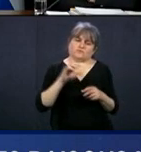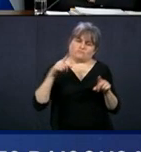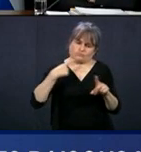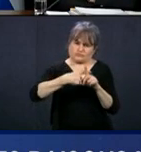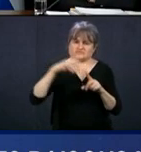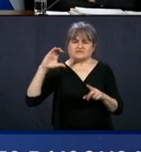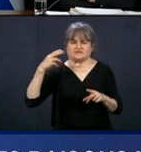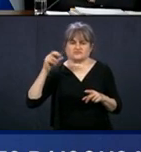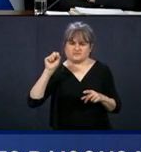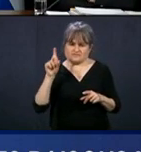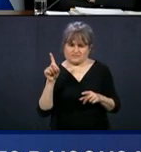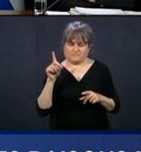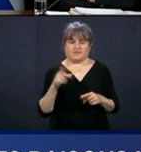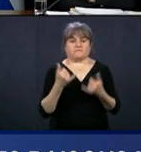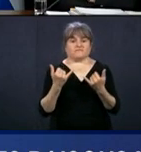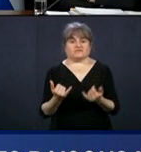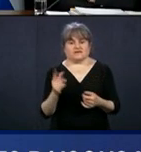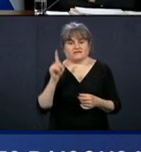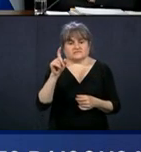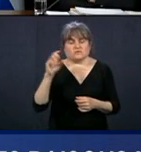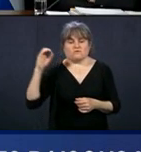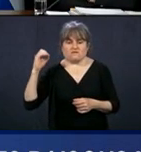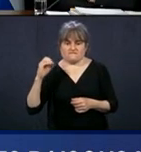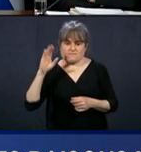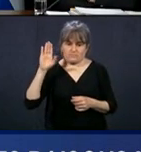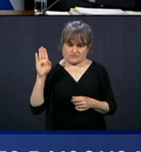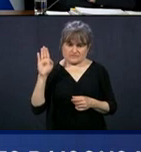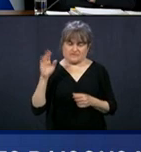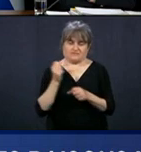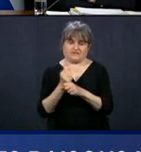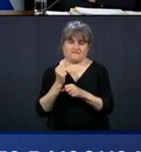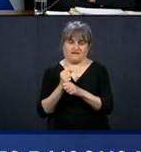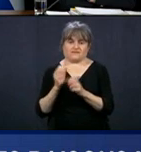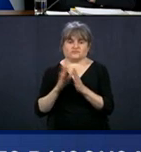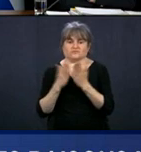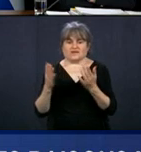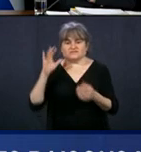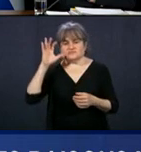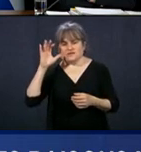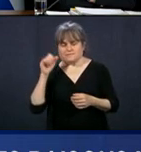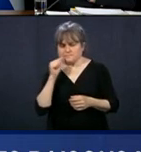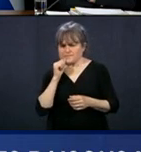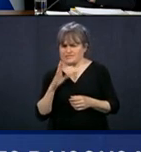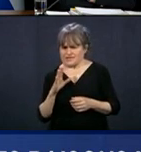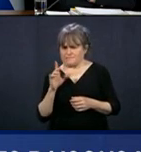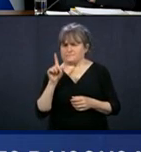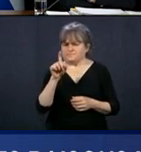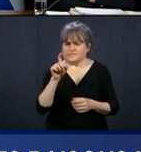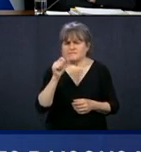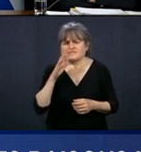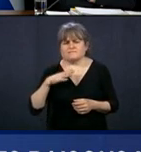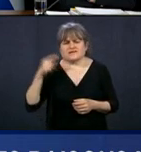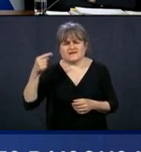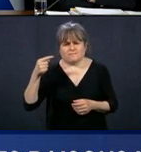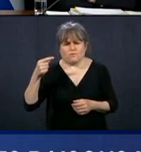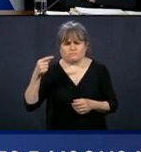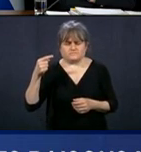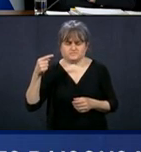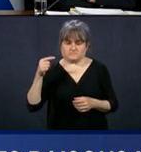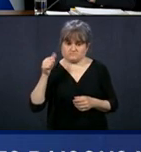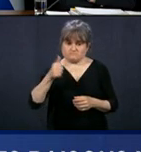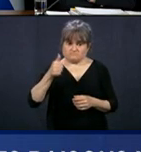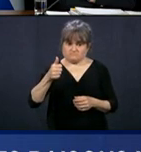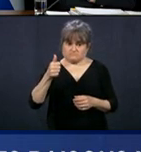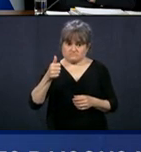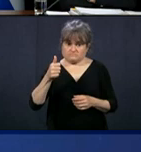Bonjour. Madame Guilbeault, j'aimerais vous entendre sur votre dilemme de vos deux rôles de ministre responsable de la Capitale-Nationale, une